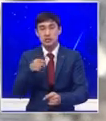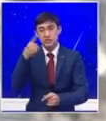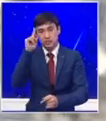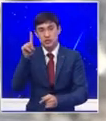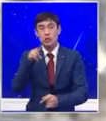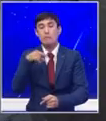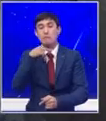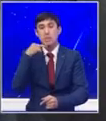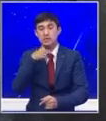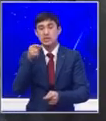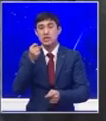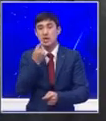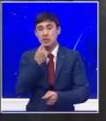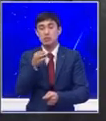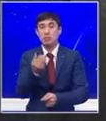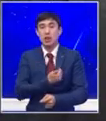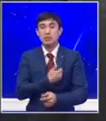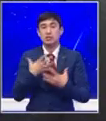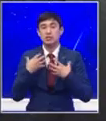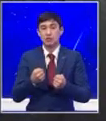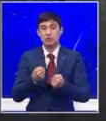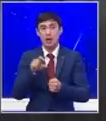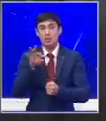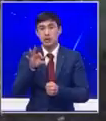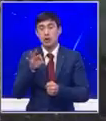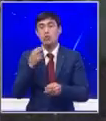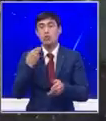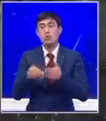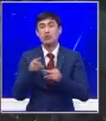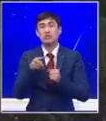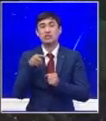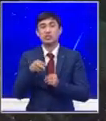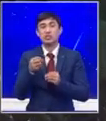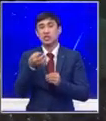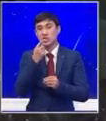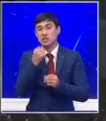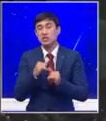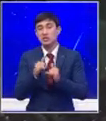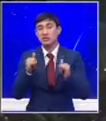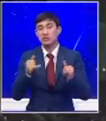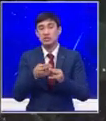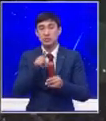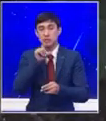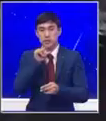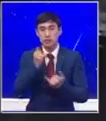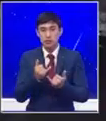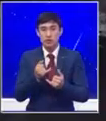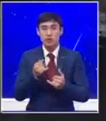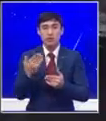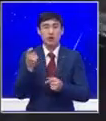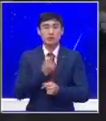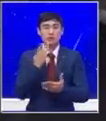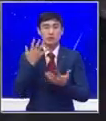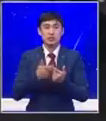и перепелиные яйца весьма полезны для здоровья. В октябре он закупил порядка 2000 яиц и занялся разведением данной птицы. Сегодня в его